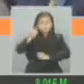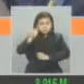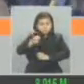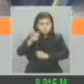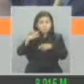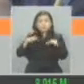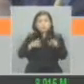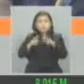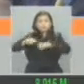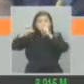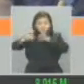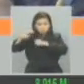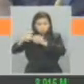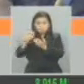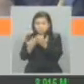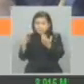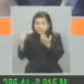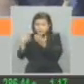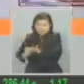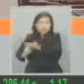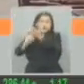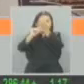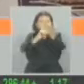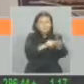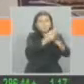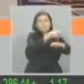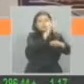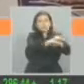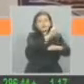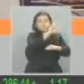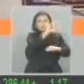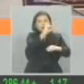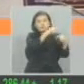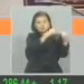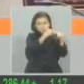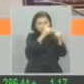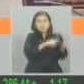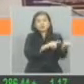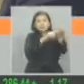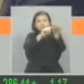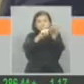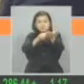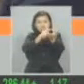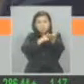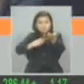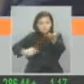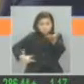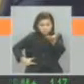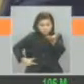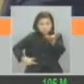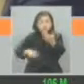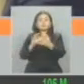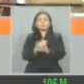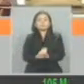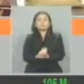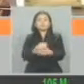ร่างทั้ง3ฉบับนะคะกลับไปที่ประธานรัฐสภาค่ะเพื่อนำขึ้นเสนอทูลเกล้าทูลกระหม่อมนะคะจากนั้นจึงจะมีการ